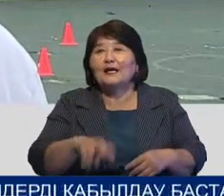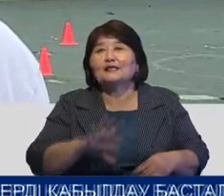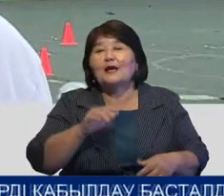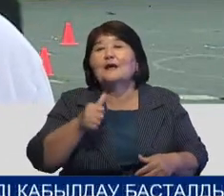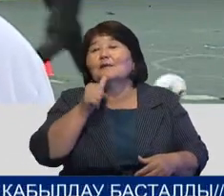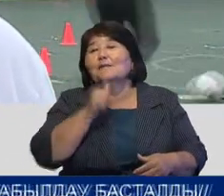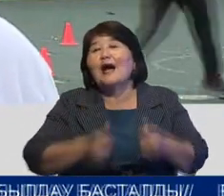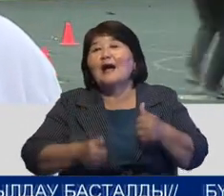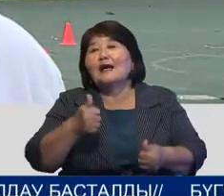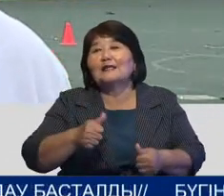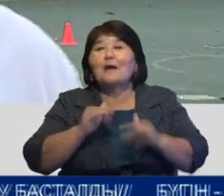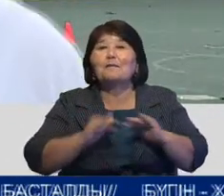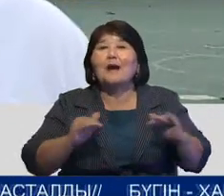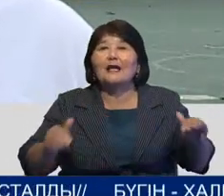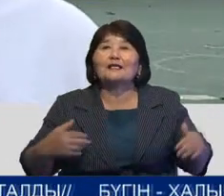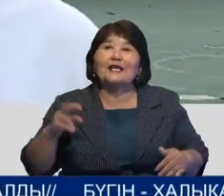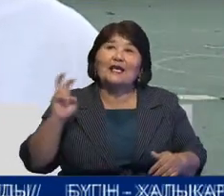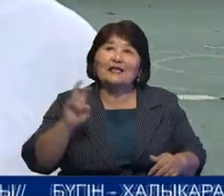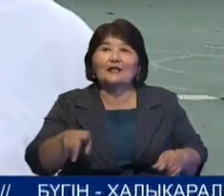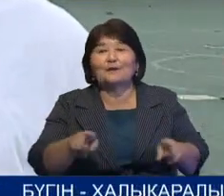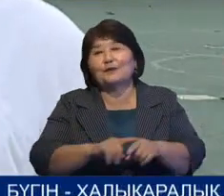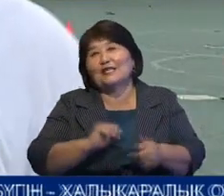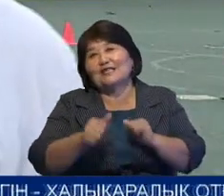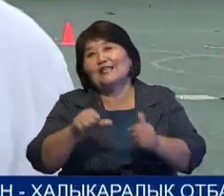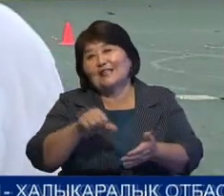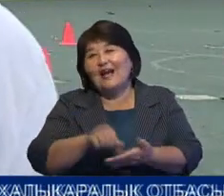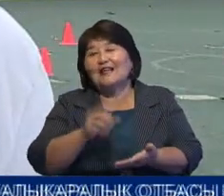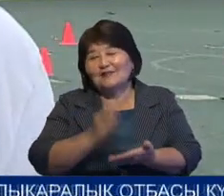келіп, бағымды сынап, бала шағаммен келіп өсіп, жарысқа қатысып отырғаным бар.